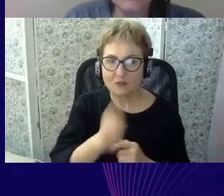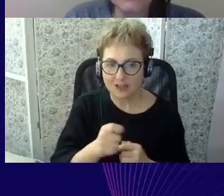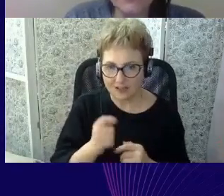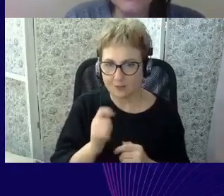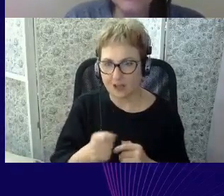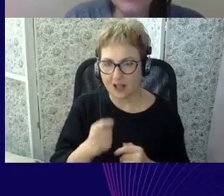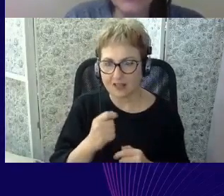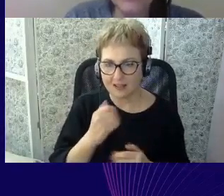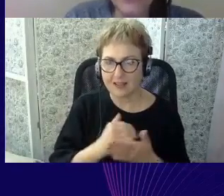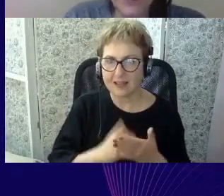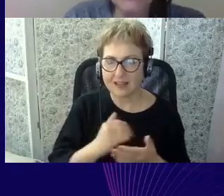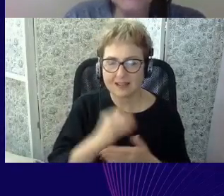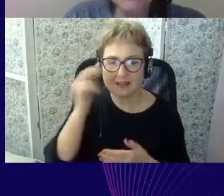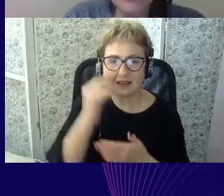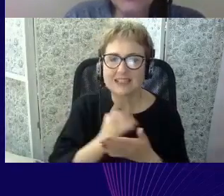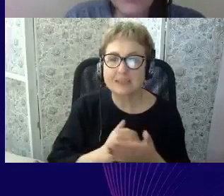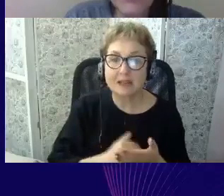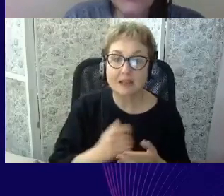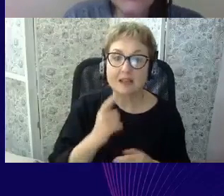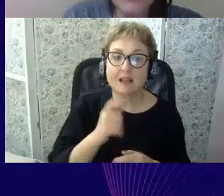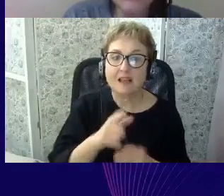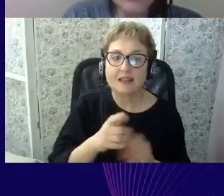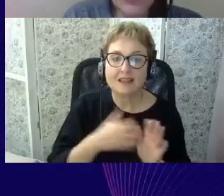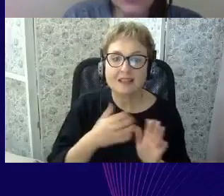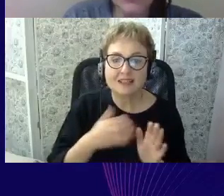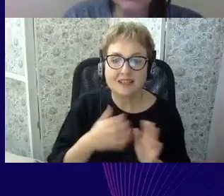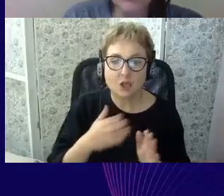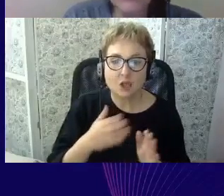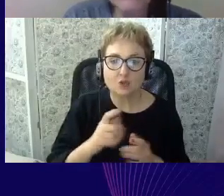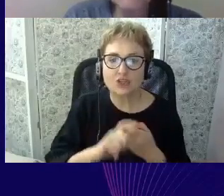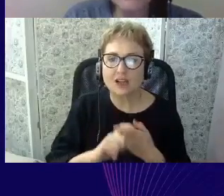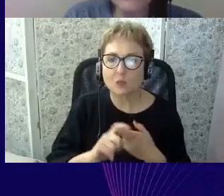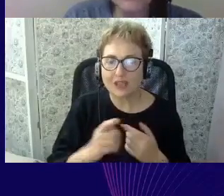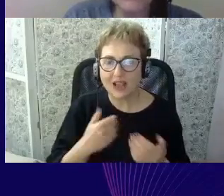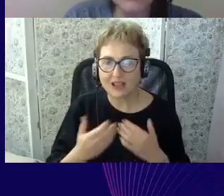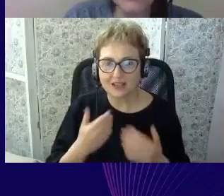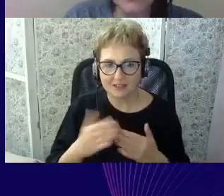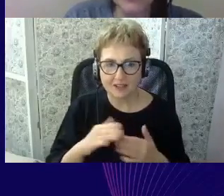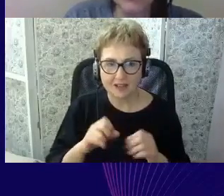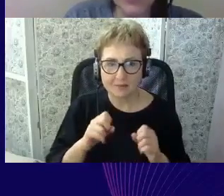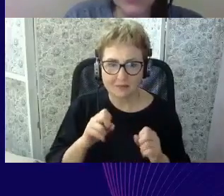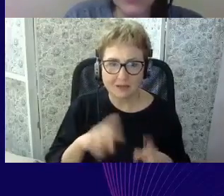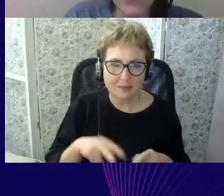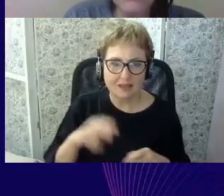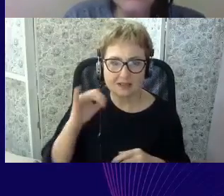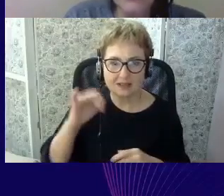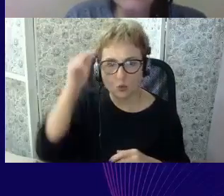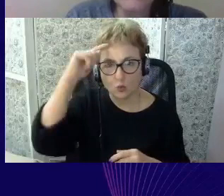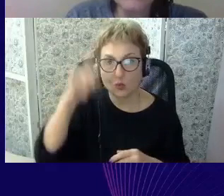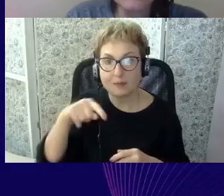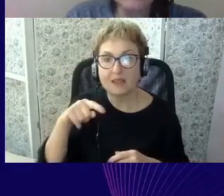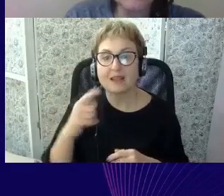данной дисциплины, на формирование недостающих коммуникативных компетенций и умений,